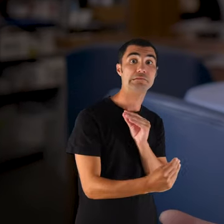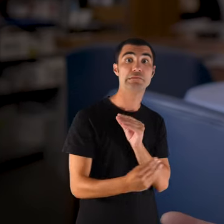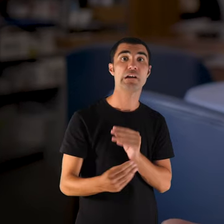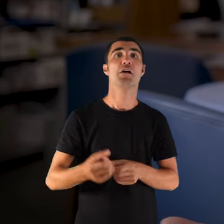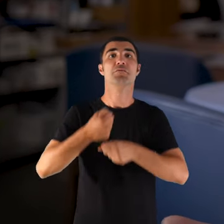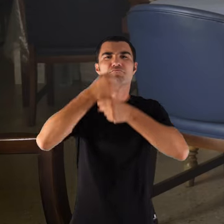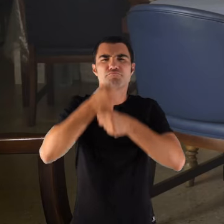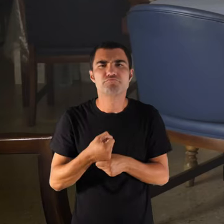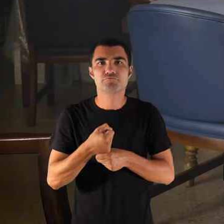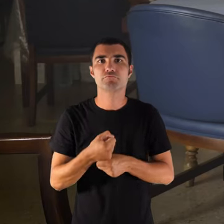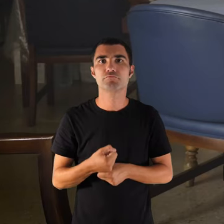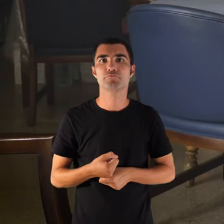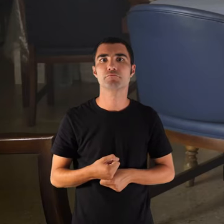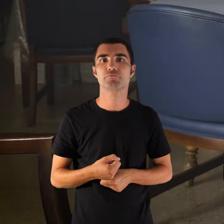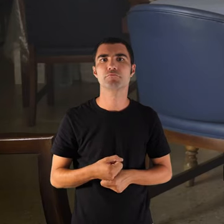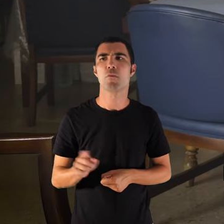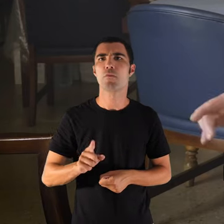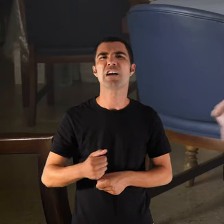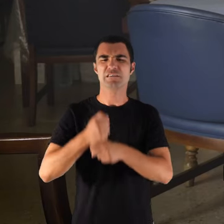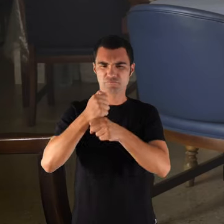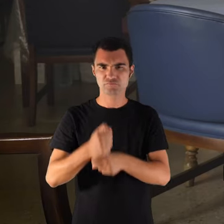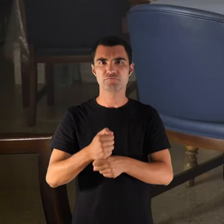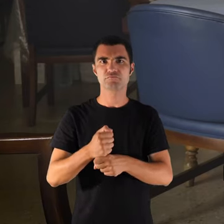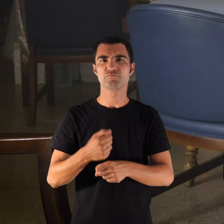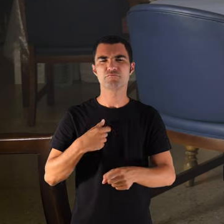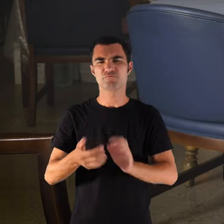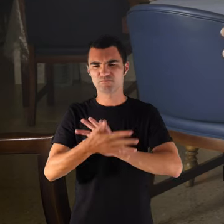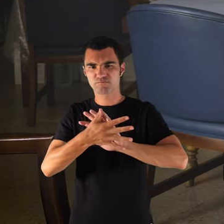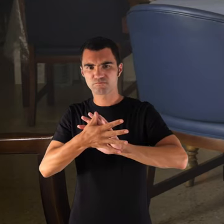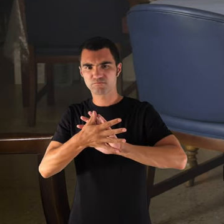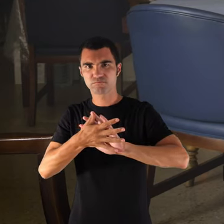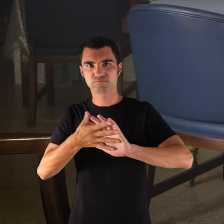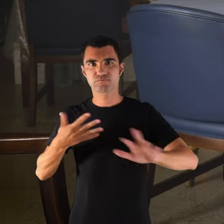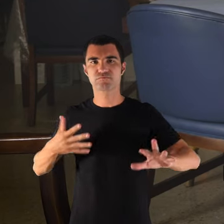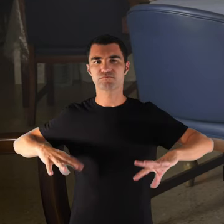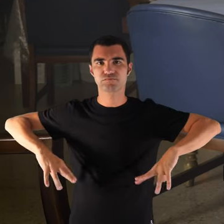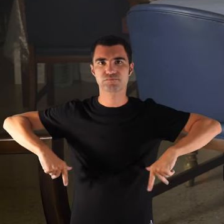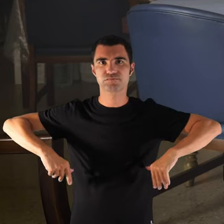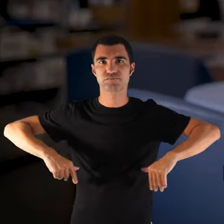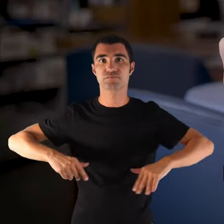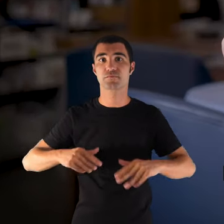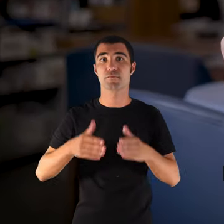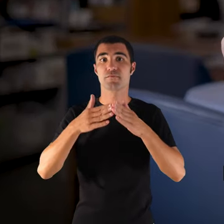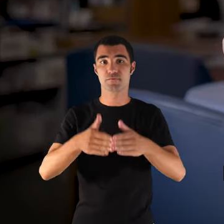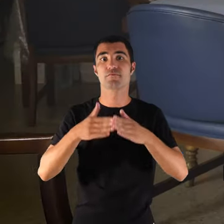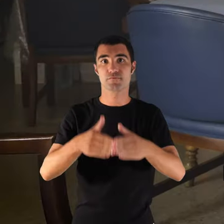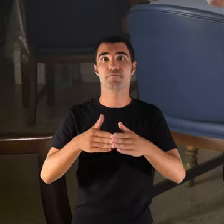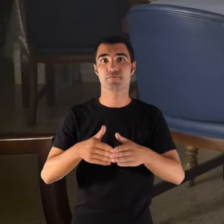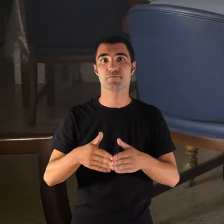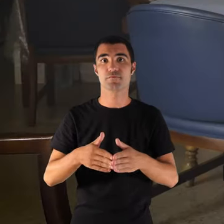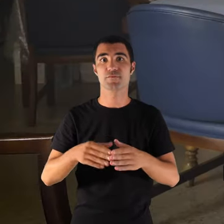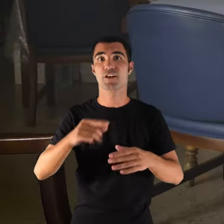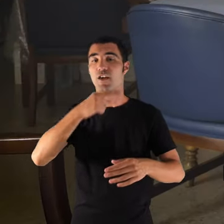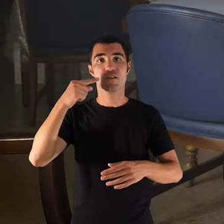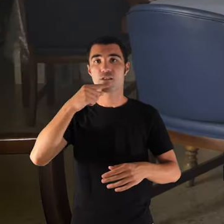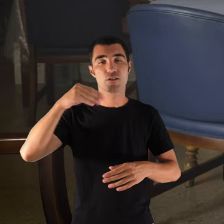quedam? Perquè anàvem carregats, anàvem a fons, amb 2 tonelades, la barca era de 3, de sucre.